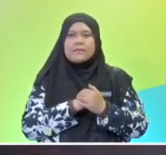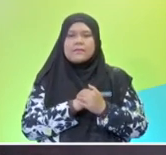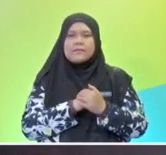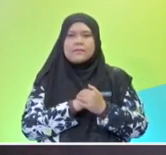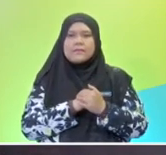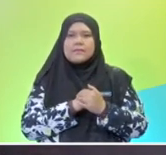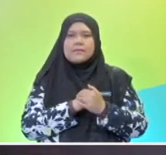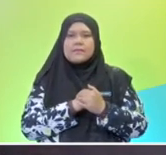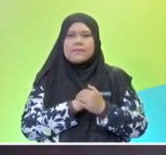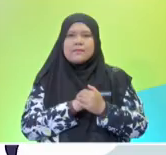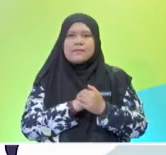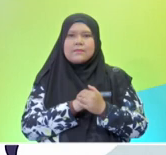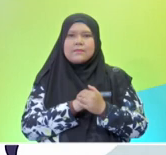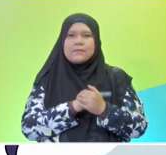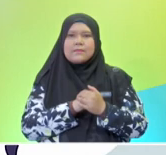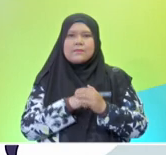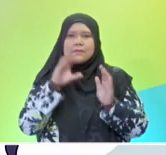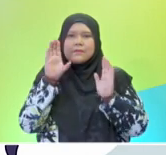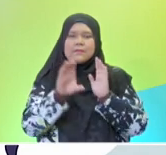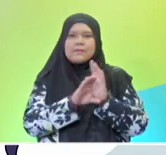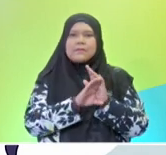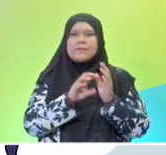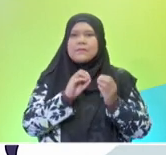Tengok gambar. Baik, gambar yang kedua ni.